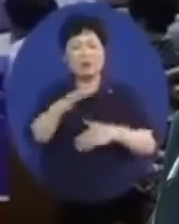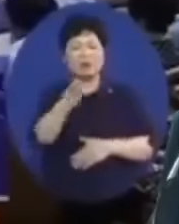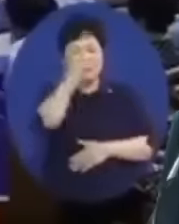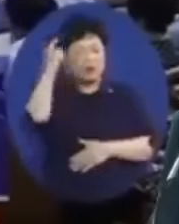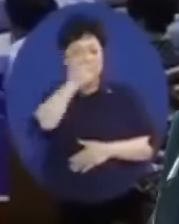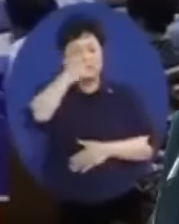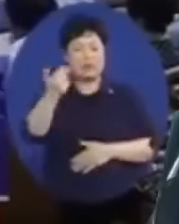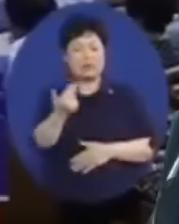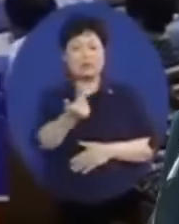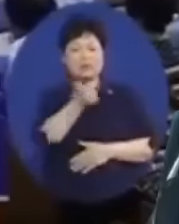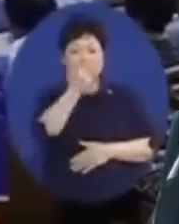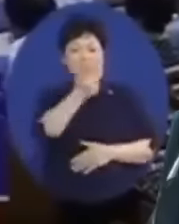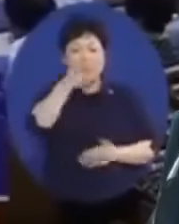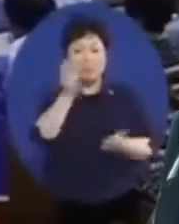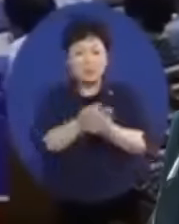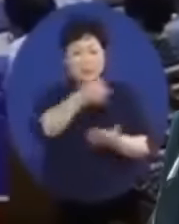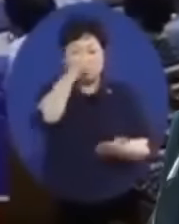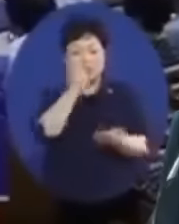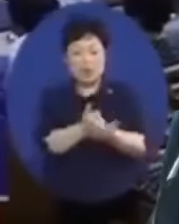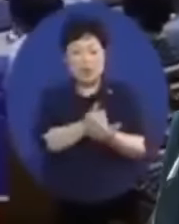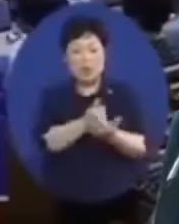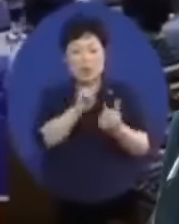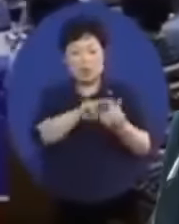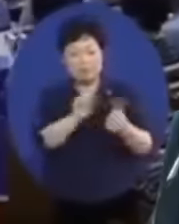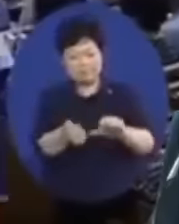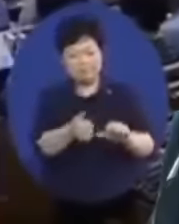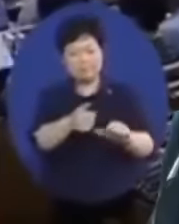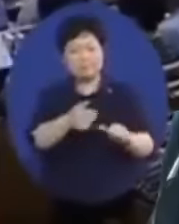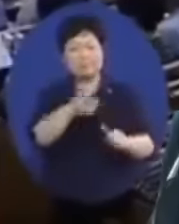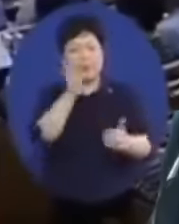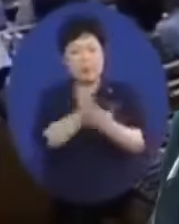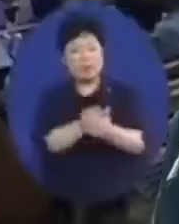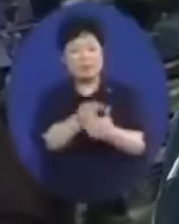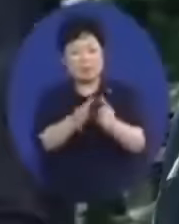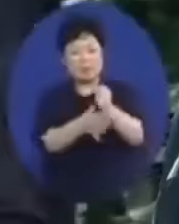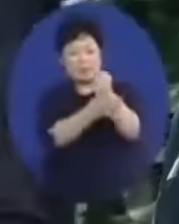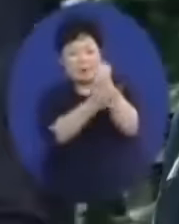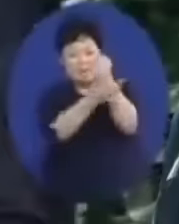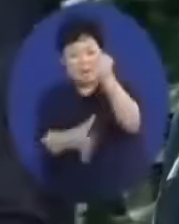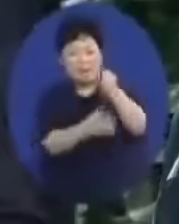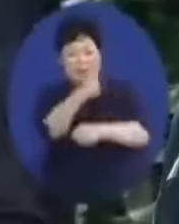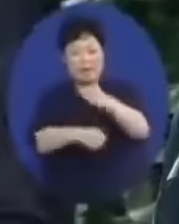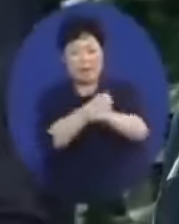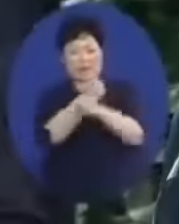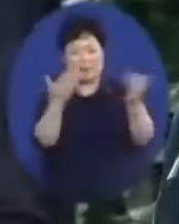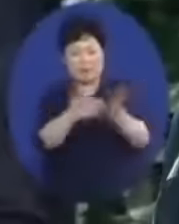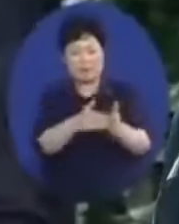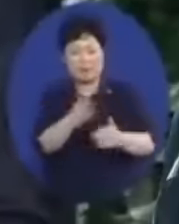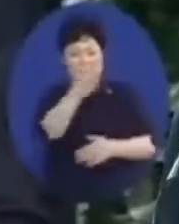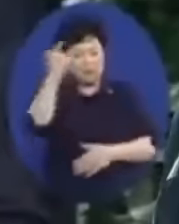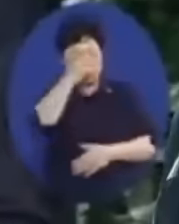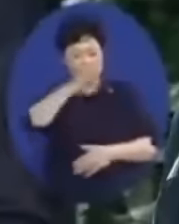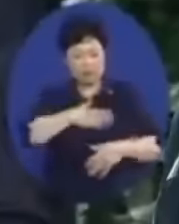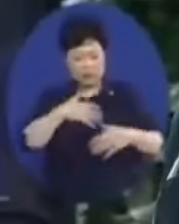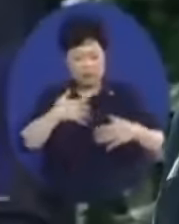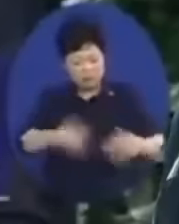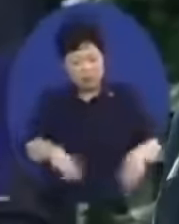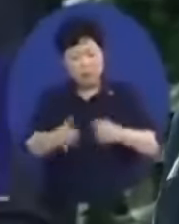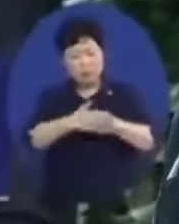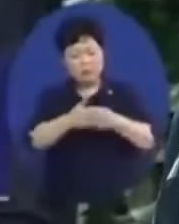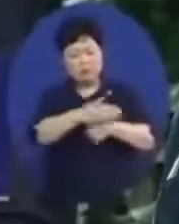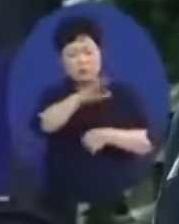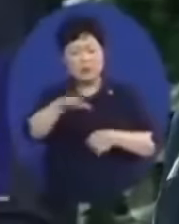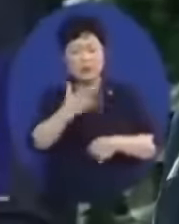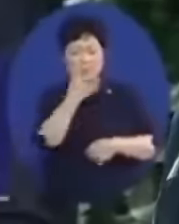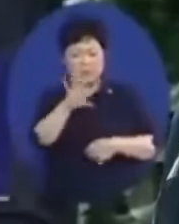법이 죄와 사망의 법에서 너를 해방하였음이라. 성령도 우리의 연약함을 도우시나니 우리는 마땅히